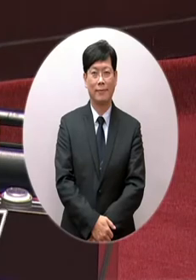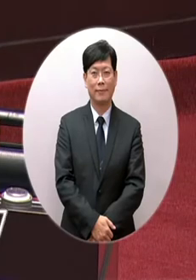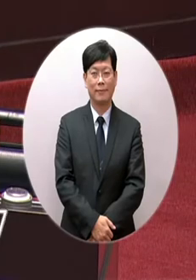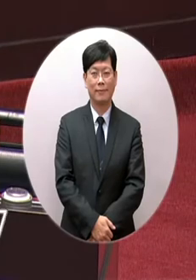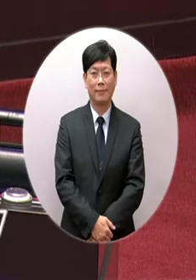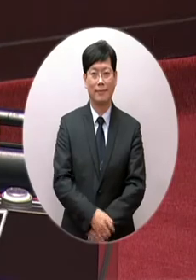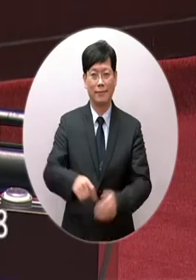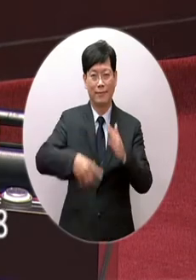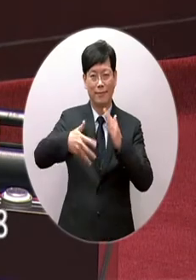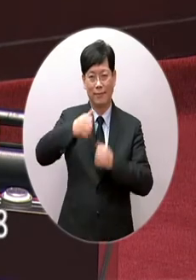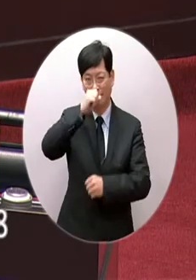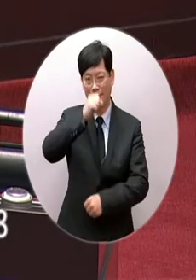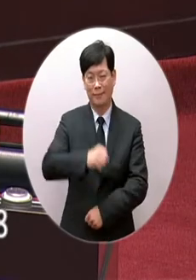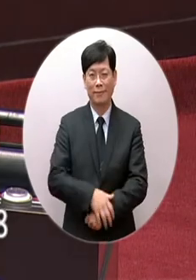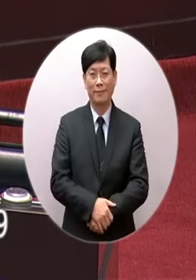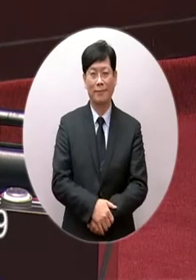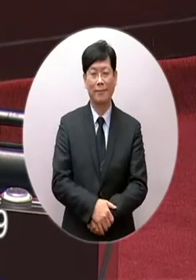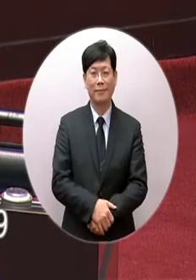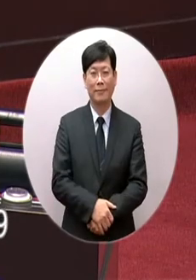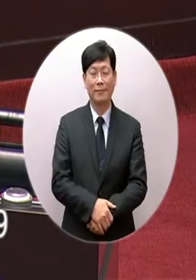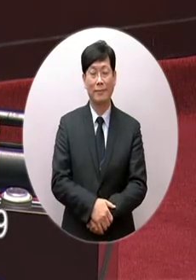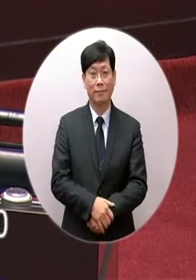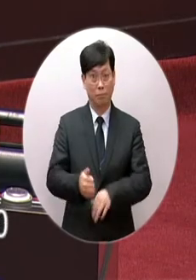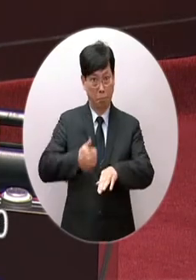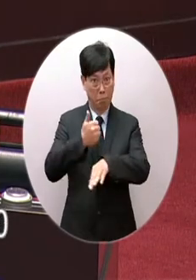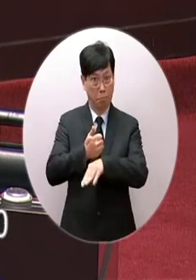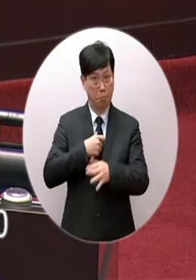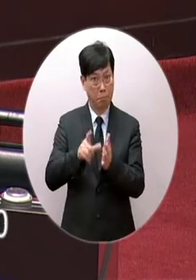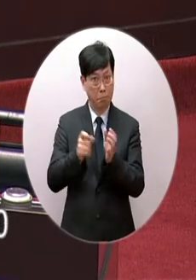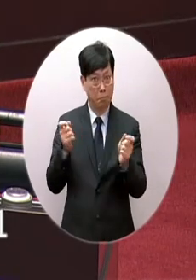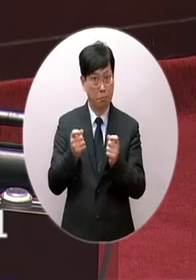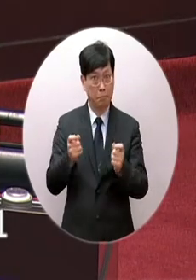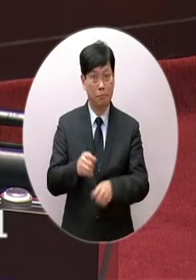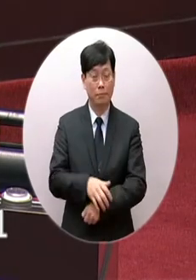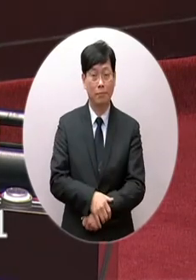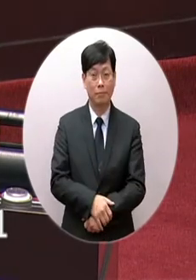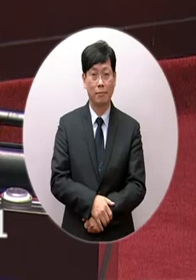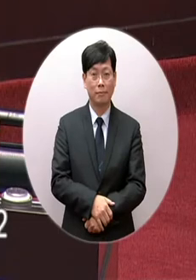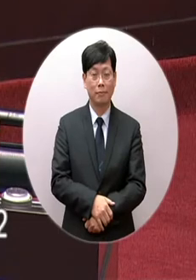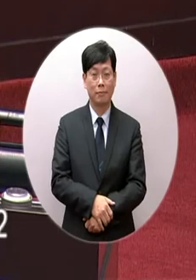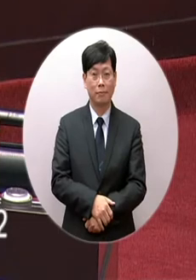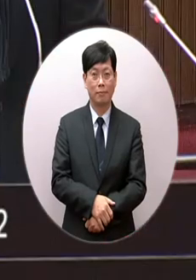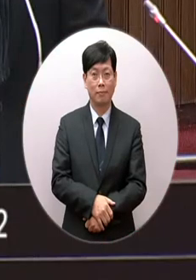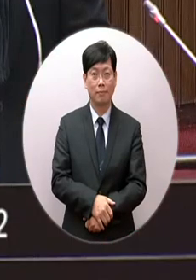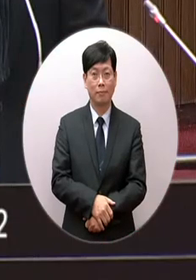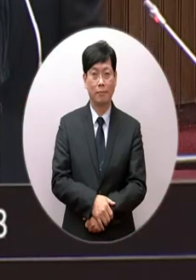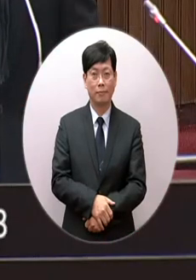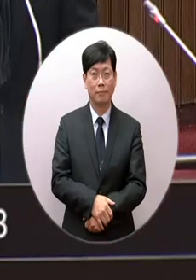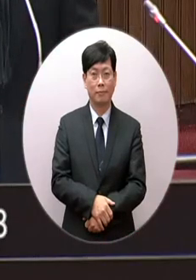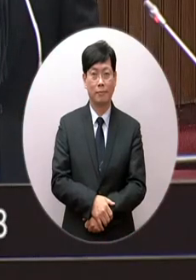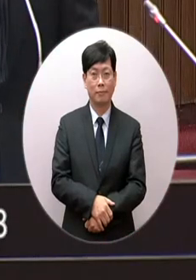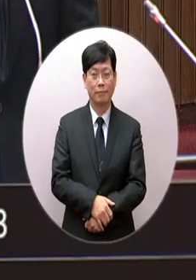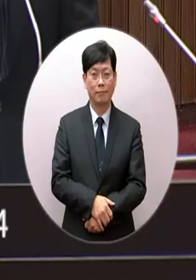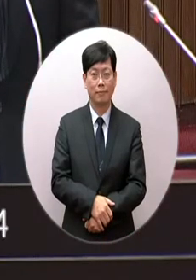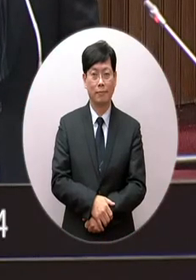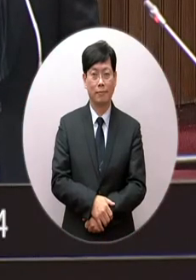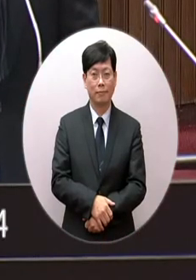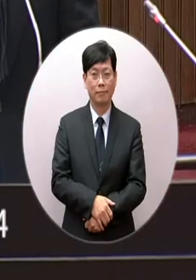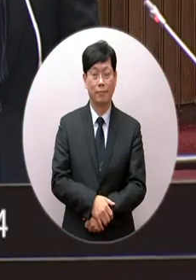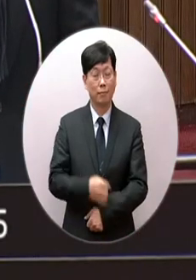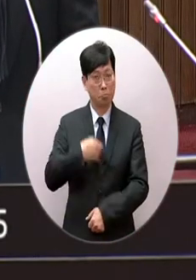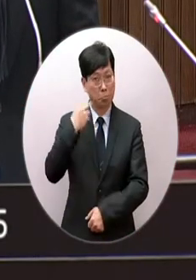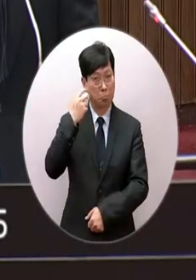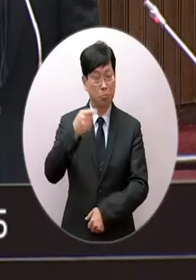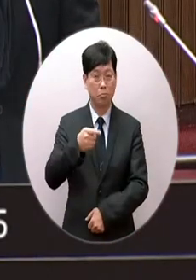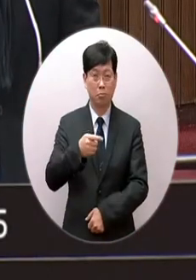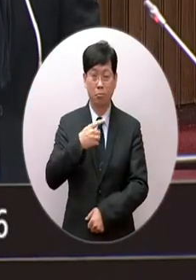罗委你好。 院长你好。上任多久了？ 9月8号上任。 9月8号 是。 我觉得